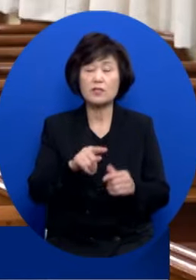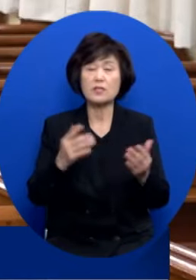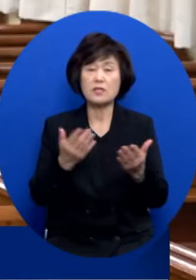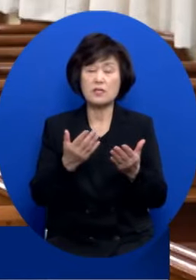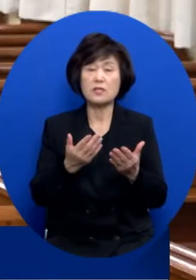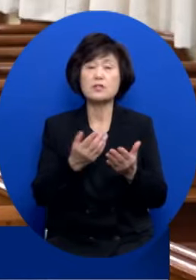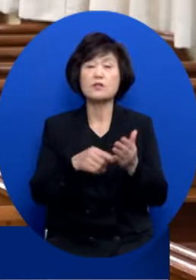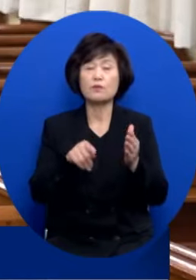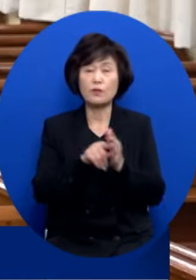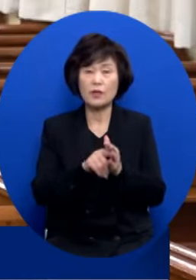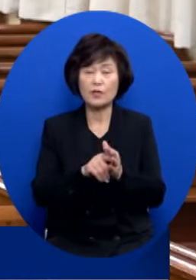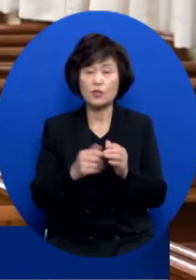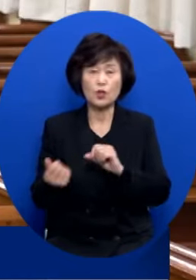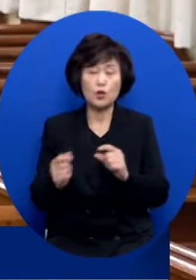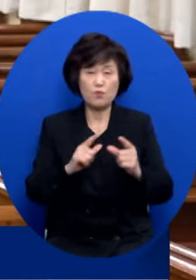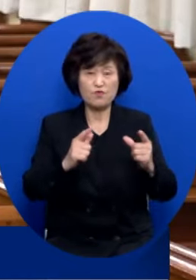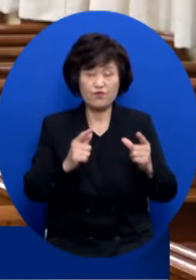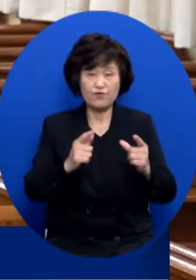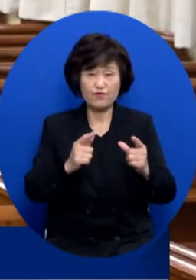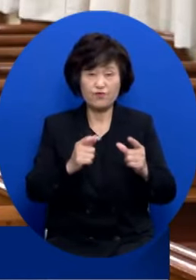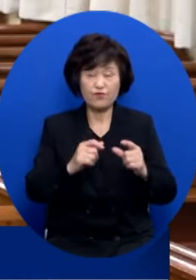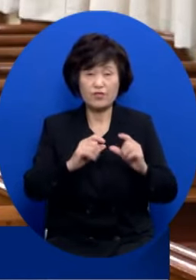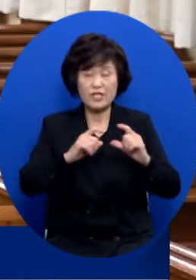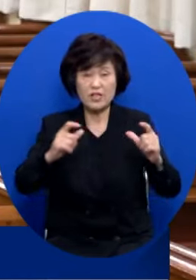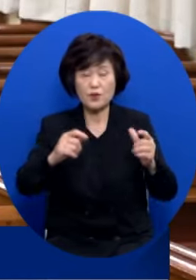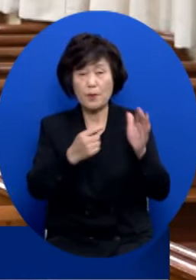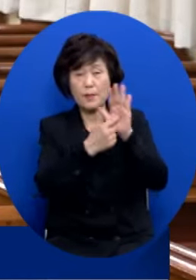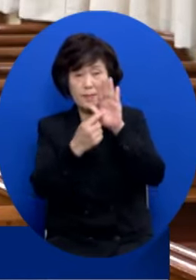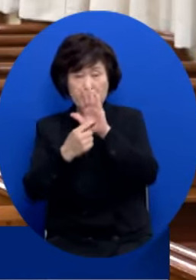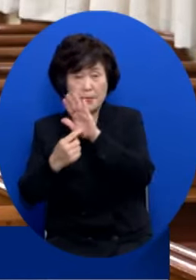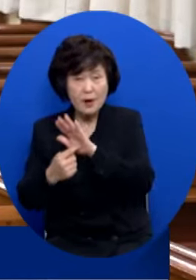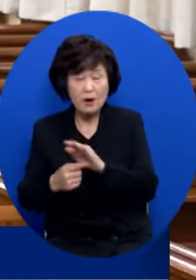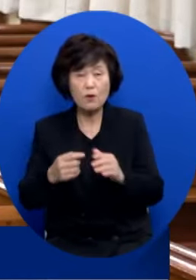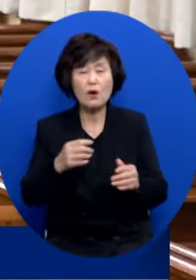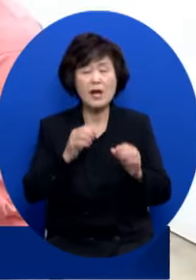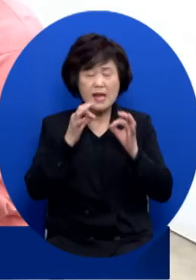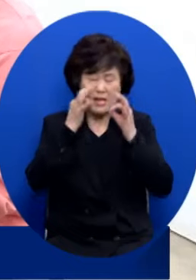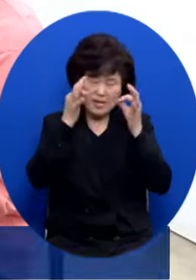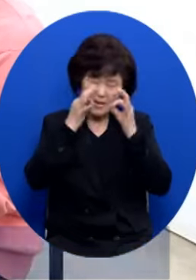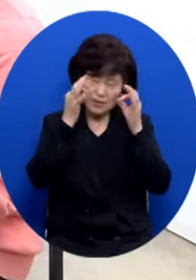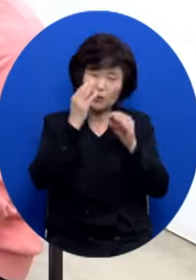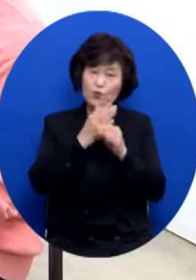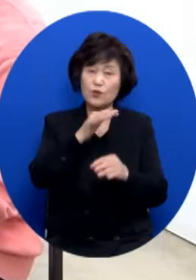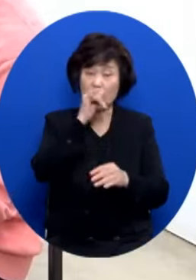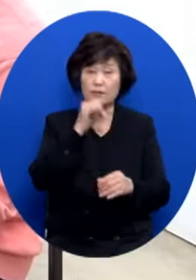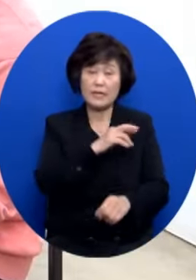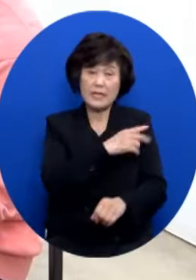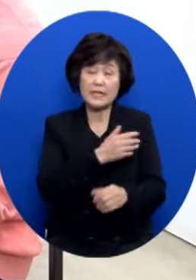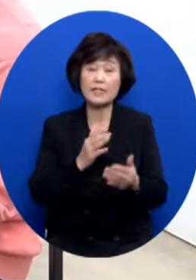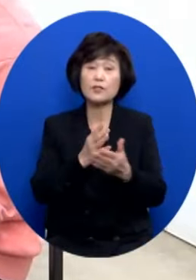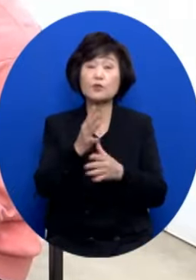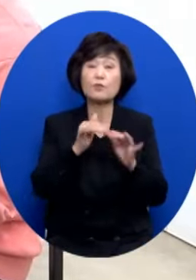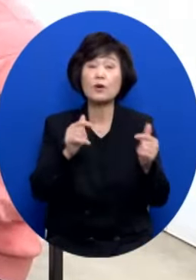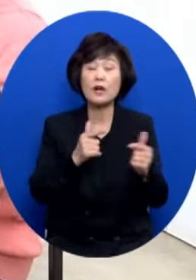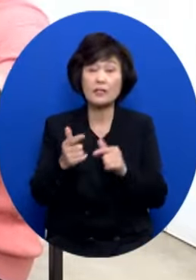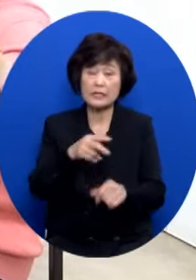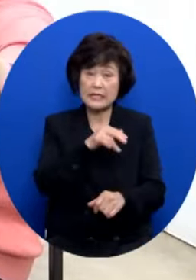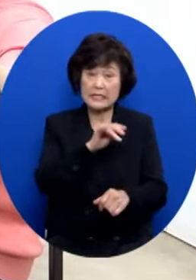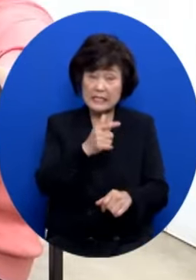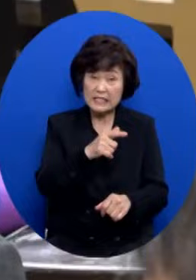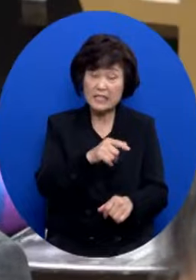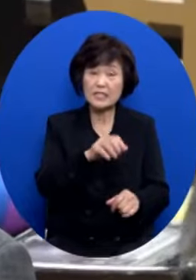가지고 저 부음을 일으키고 홍보하고 수고 있습니다 이단 전문가들은 신천지